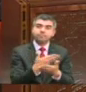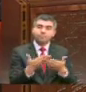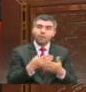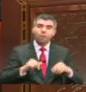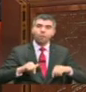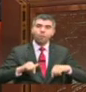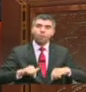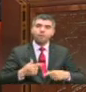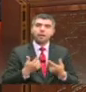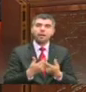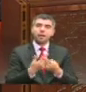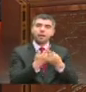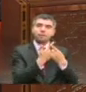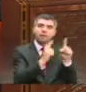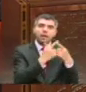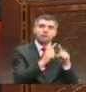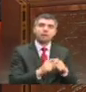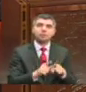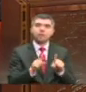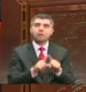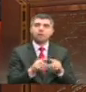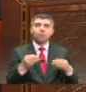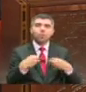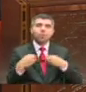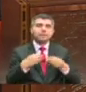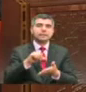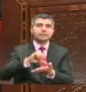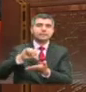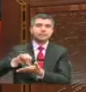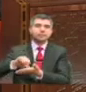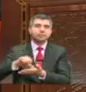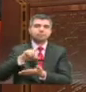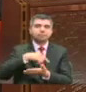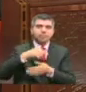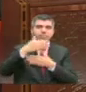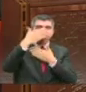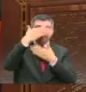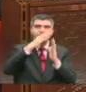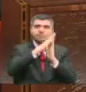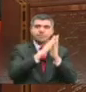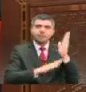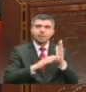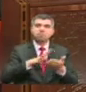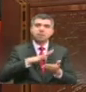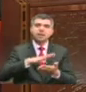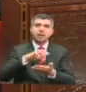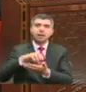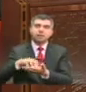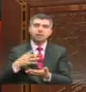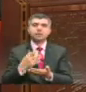المركزية أو على المستوى المحلي الأكاديميات أو المديريات الإقليمية، وكذلك الممثلين